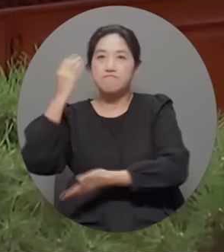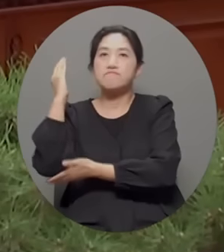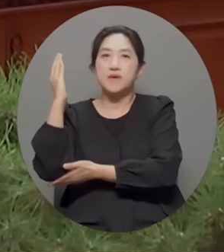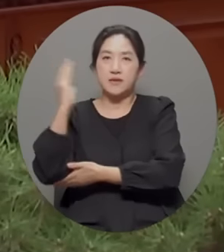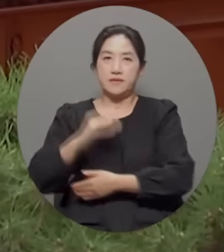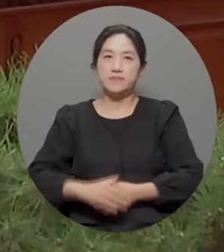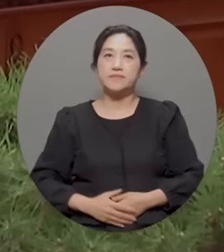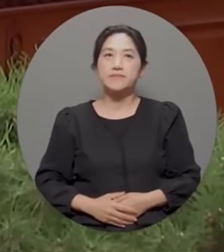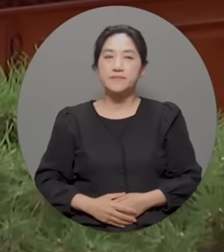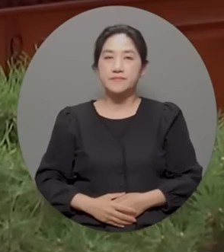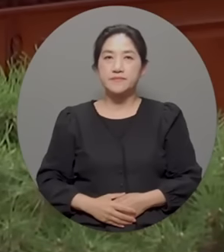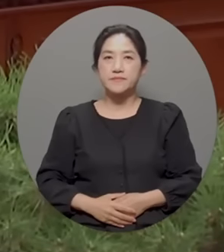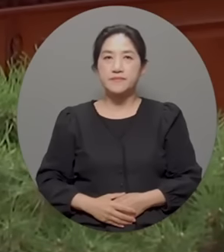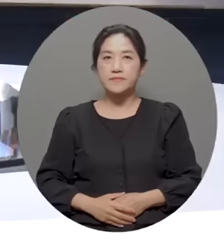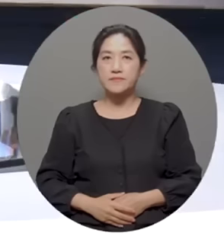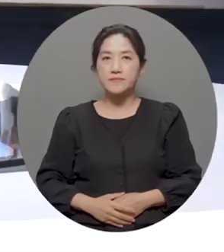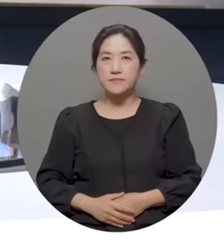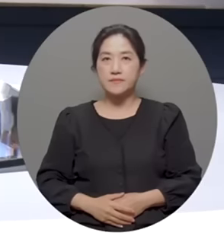뉴스 나세웅입니다.